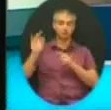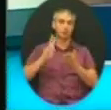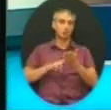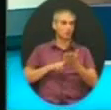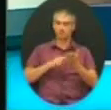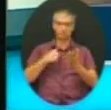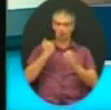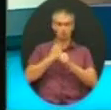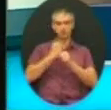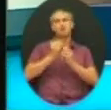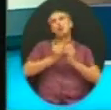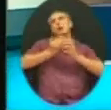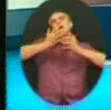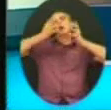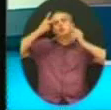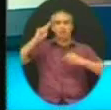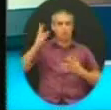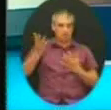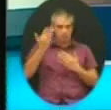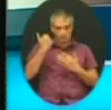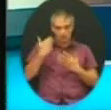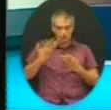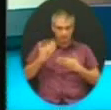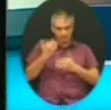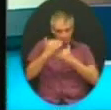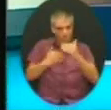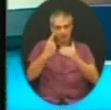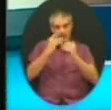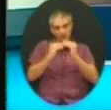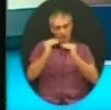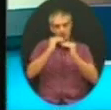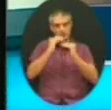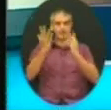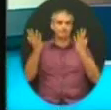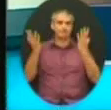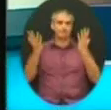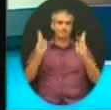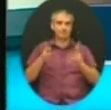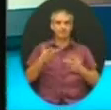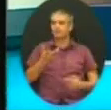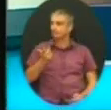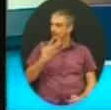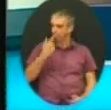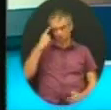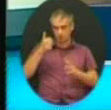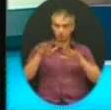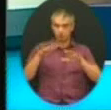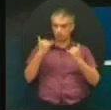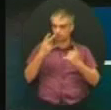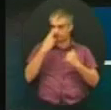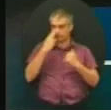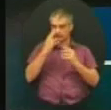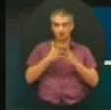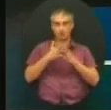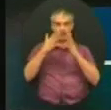אני לא הייתי הולך ומרחיב את זה הרבה יותר לפני שניסינו דרגה אחת פחות ממה שיש. זה מה שרציתי לשאול אותך. זה שראש הממשלה עכשיו מנסה